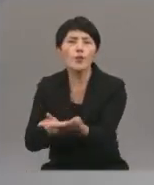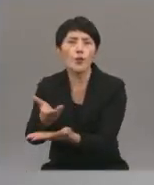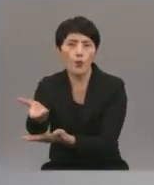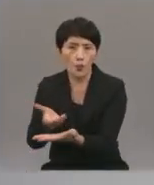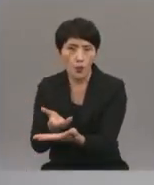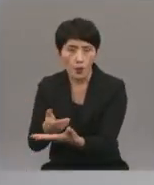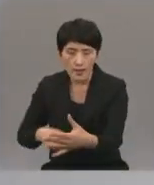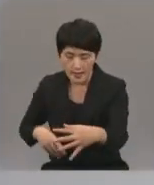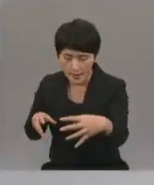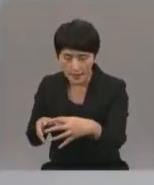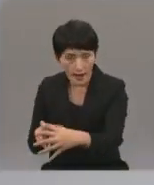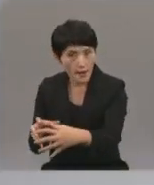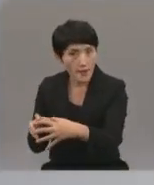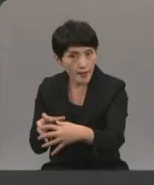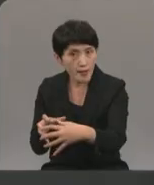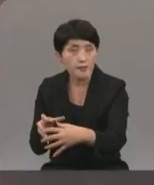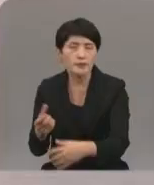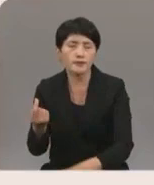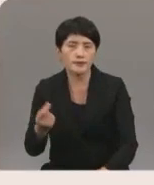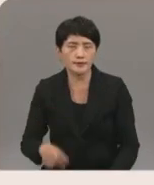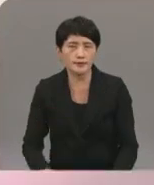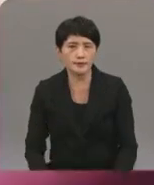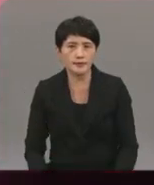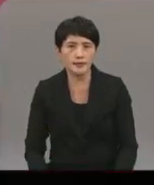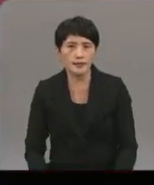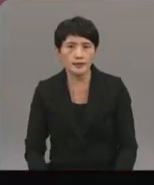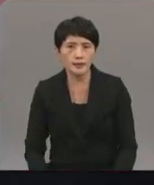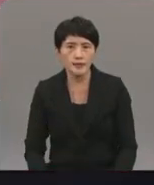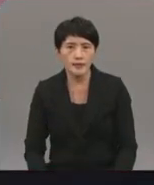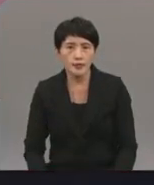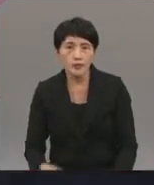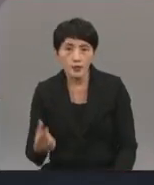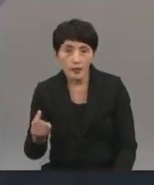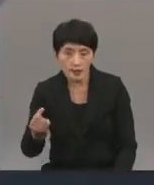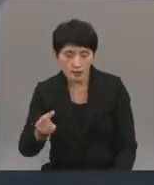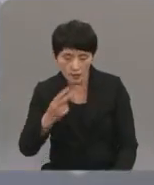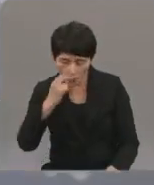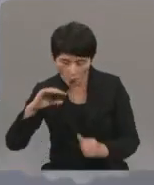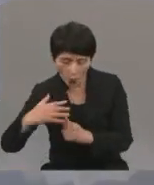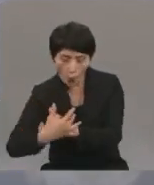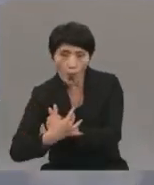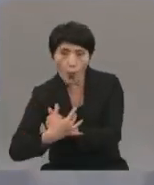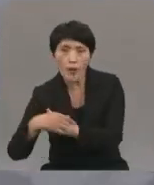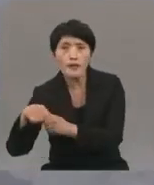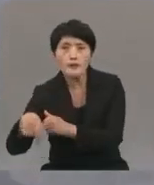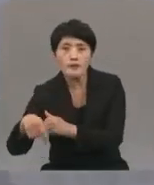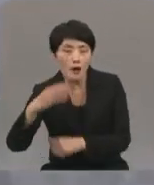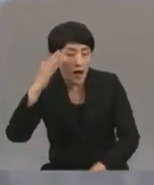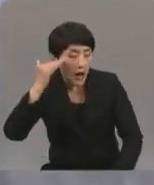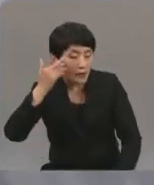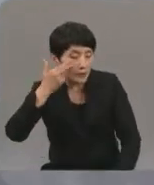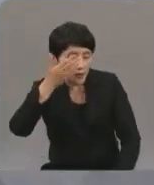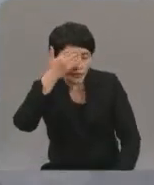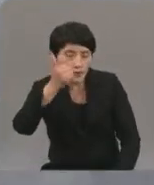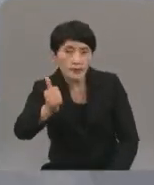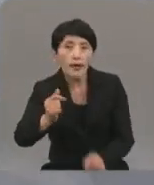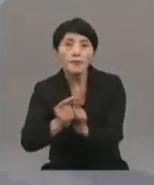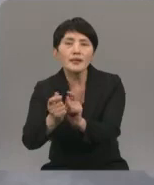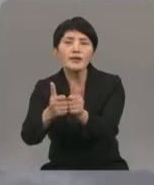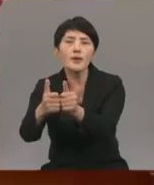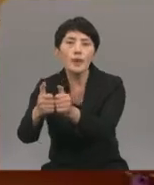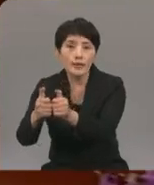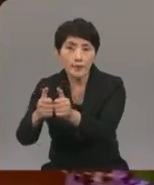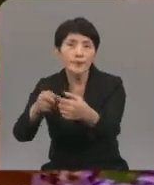件，将此解释为提供武器援助并不适宜。以目前的情况来看，提供武器援助的可能性不